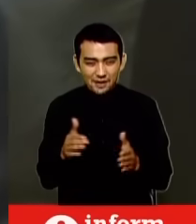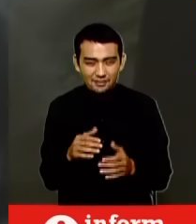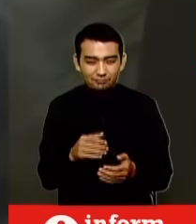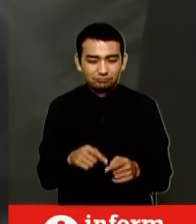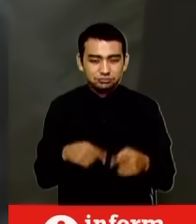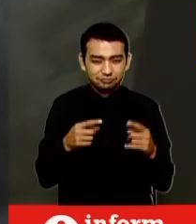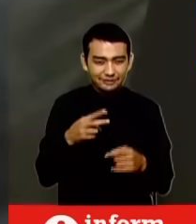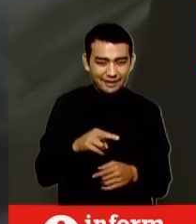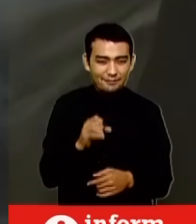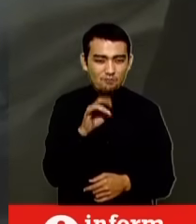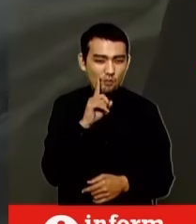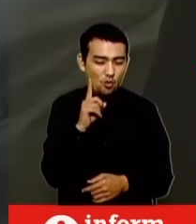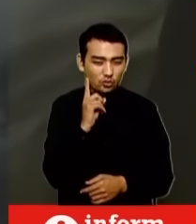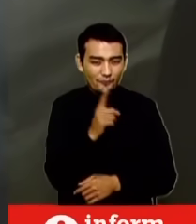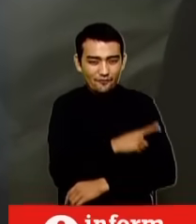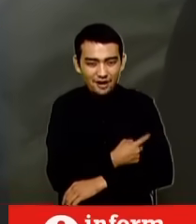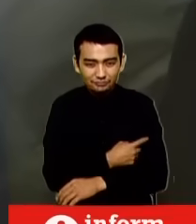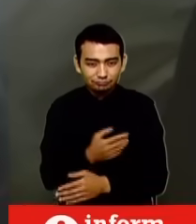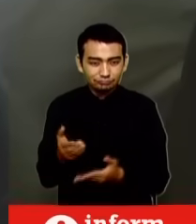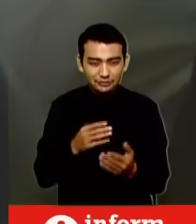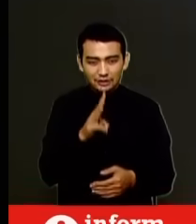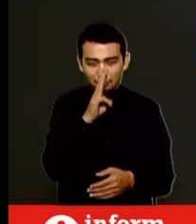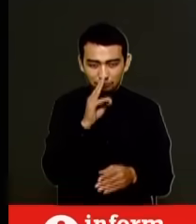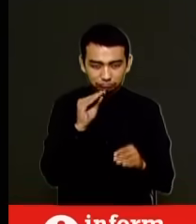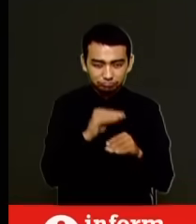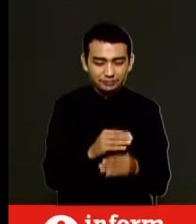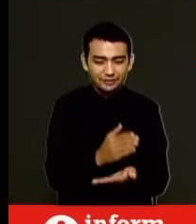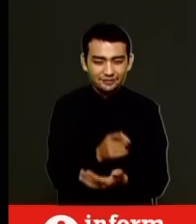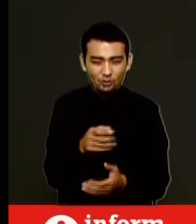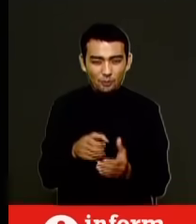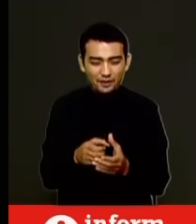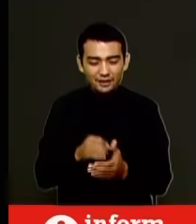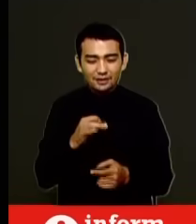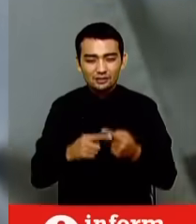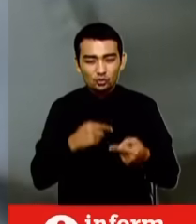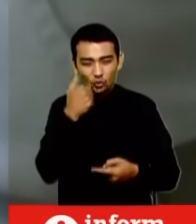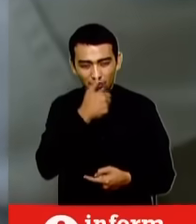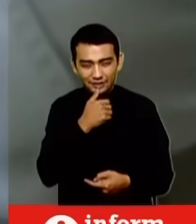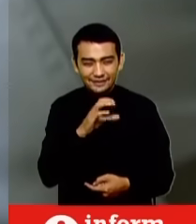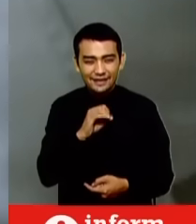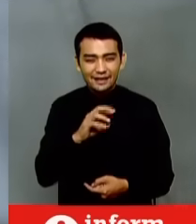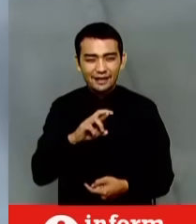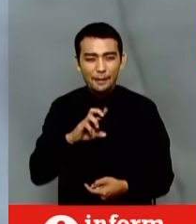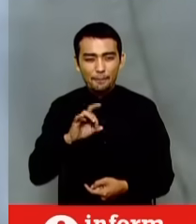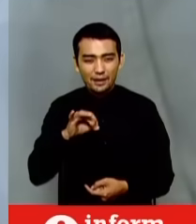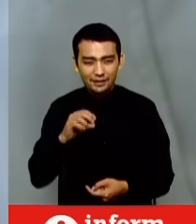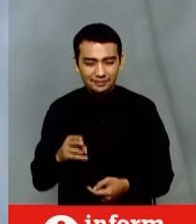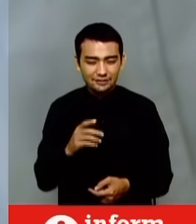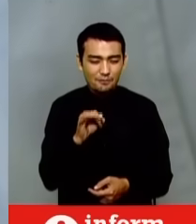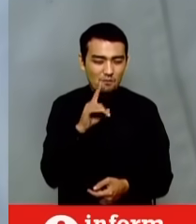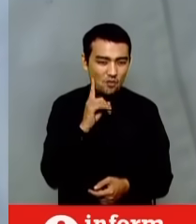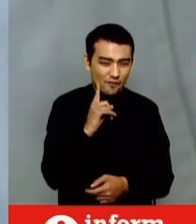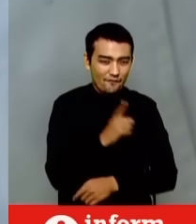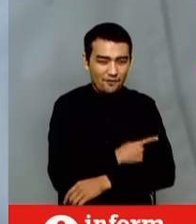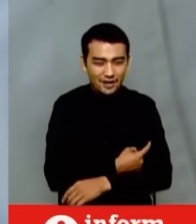дәрігерлерді тарту үшін компания оларға да көтерме ақы төлейді. Компания келер жылы да Серебрянск ауруханасының ұжымы талантты